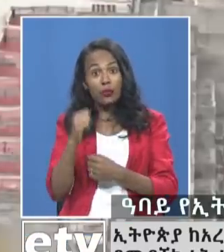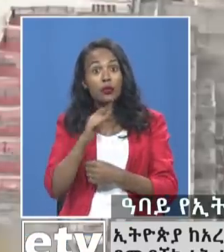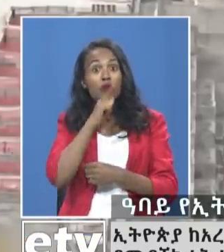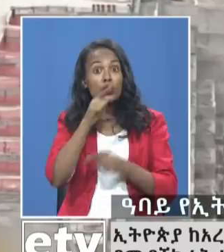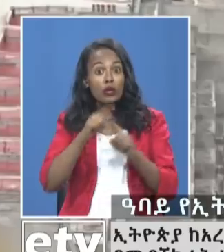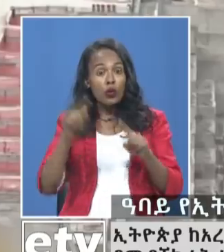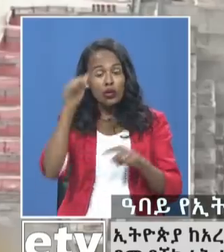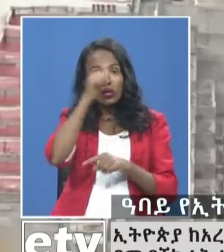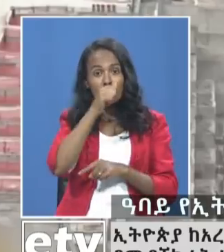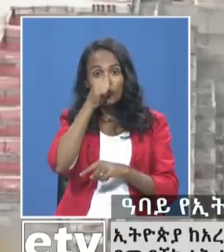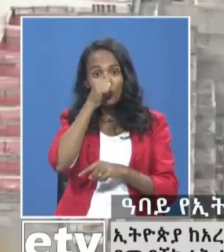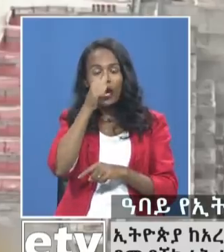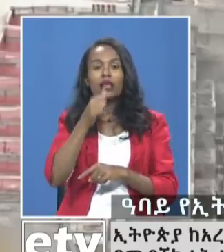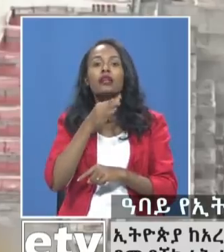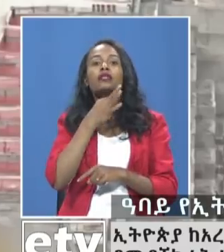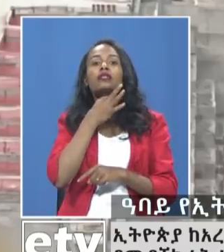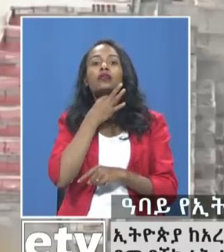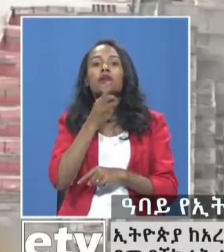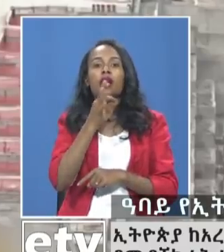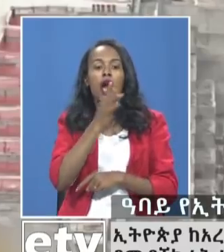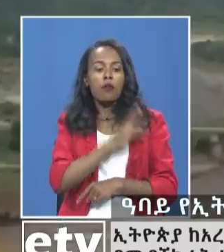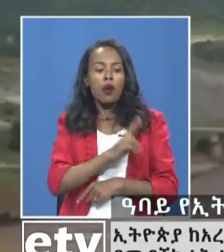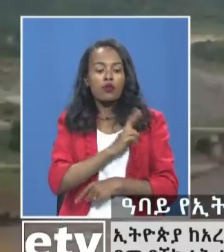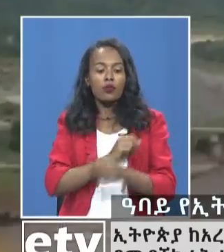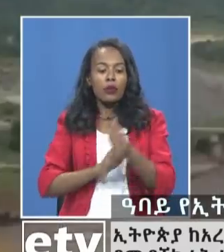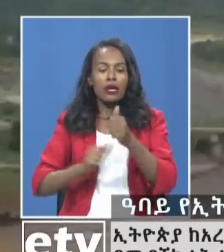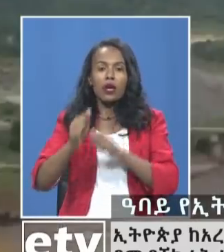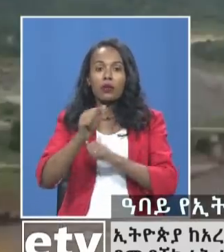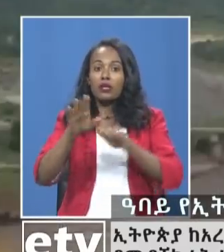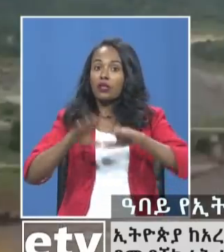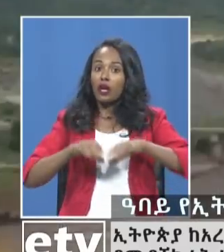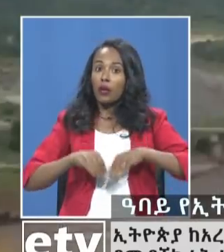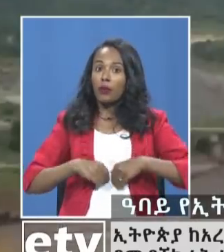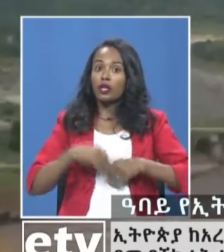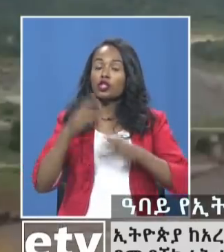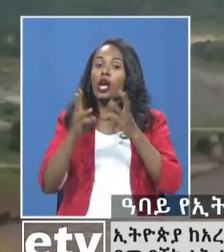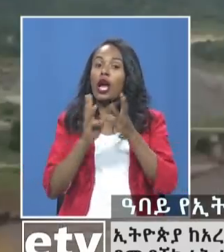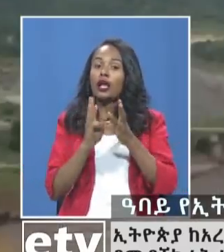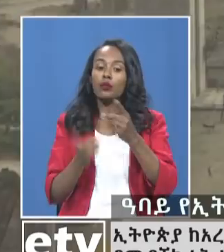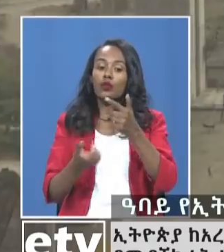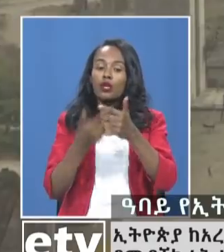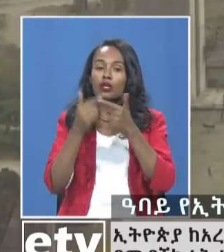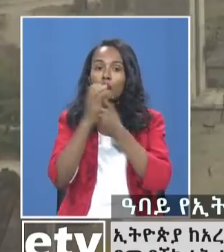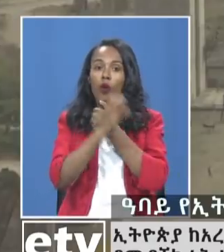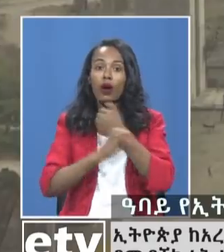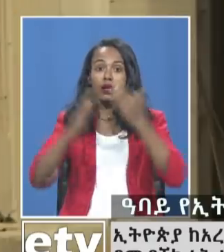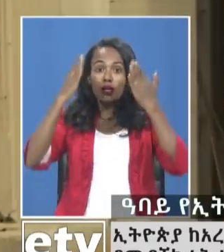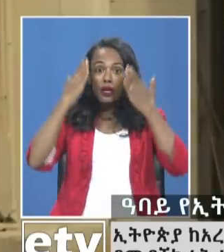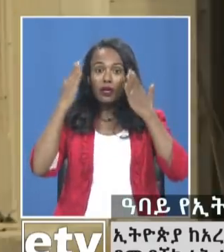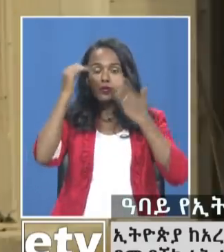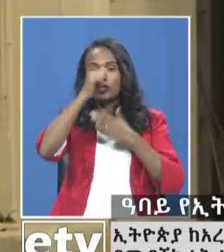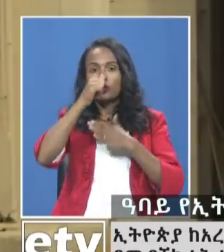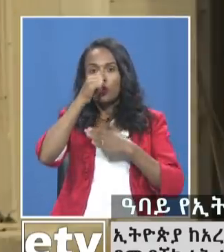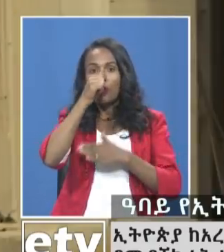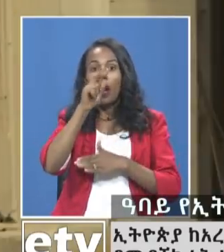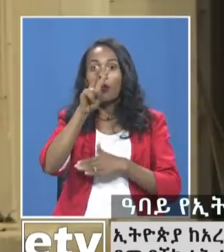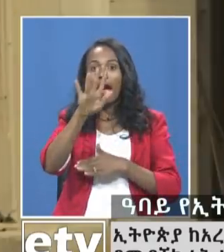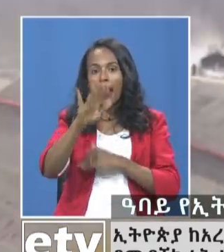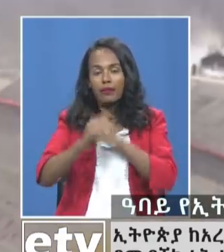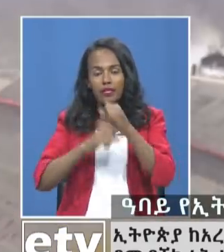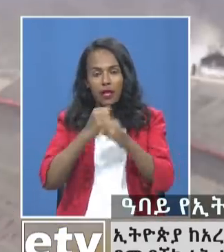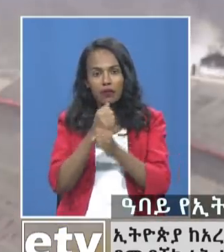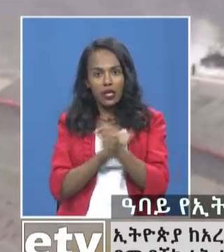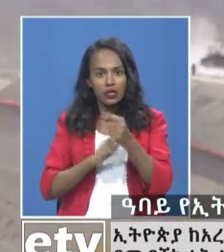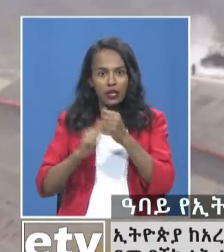ግን ኢትዮጵያ የእስልምና ሃይማኖትን በቀዳሚነት የተቀበለች የዓለም ሁለተኛዋ ሀገር ከግብጽ ይልቅ ኢትዮጵያ በ25 ዓመታት